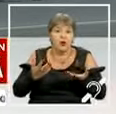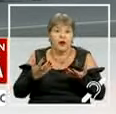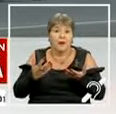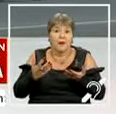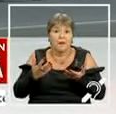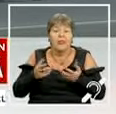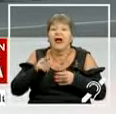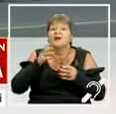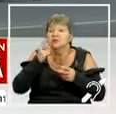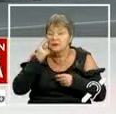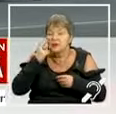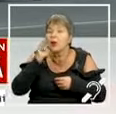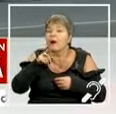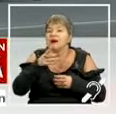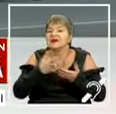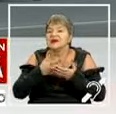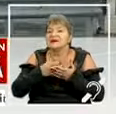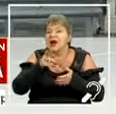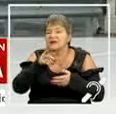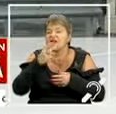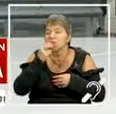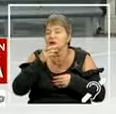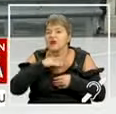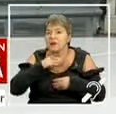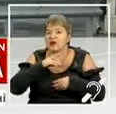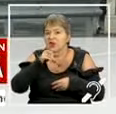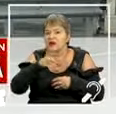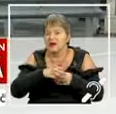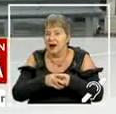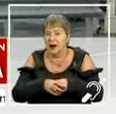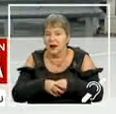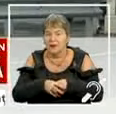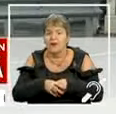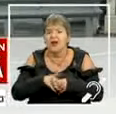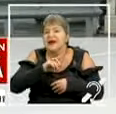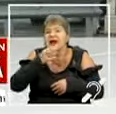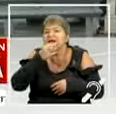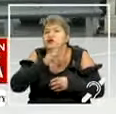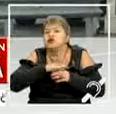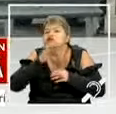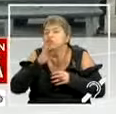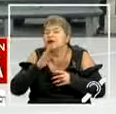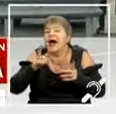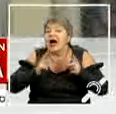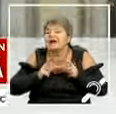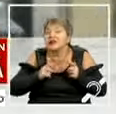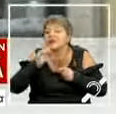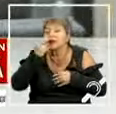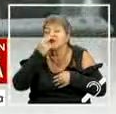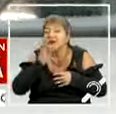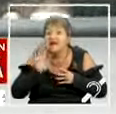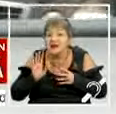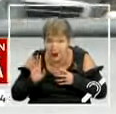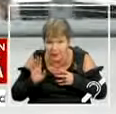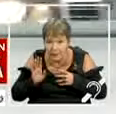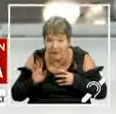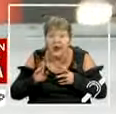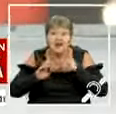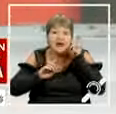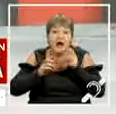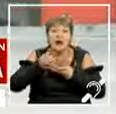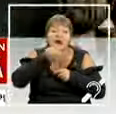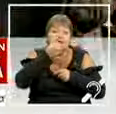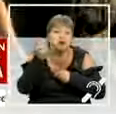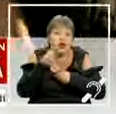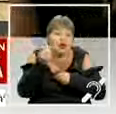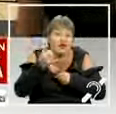aspect se referă președintele Klaus Iohannis, care, repet, nu a dat foarte multe amănunte. Așteptăm să vedem dacă mai iese cu declarații